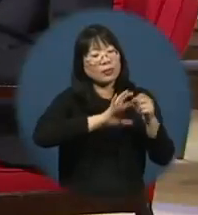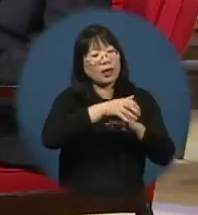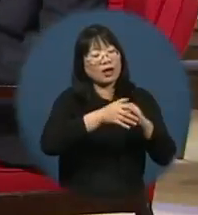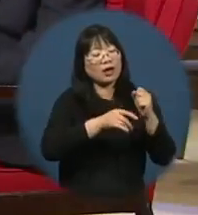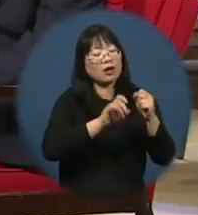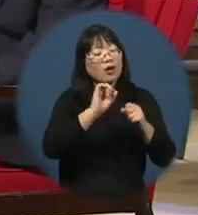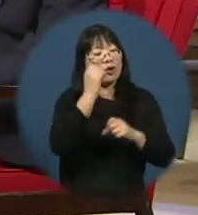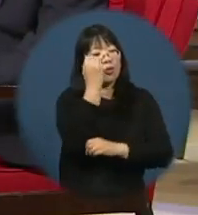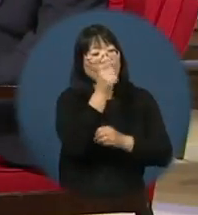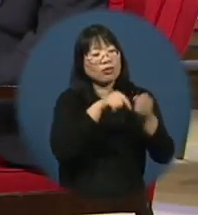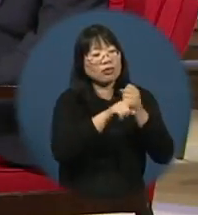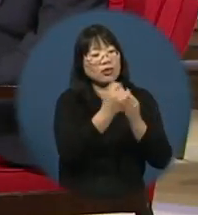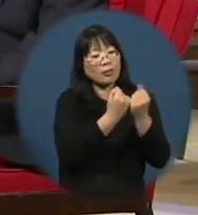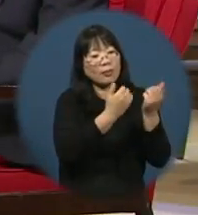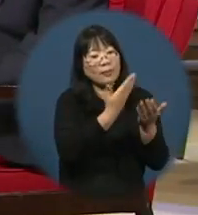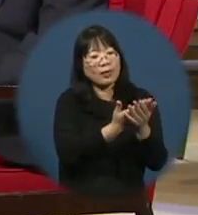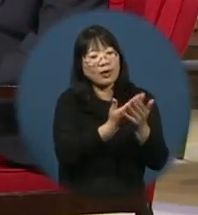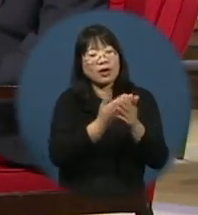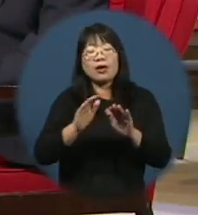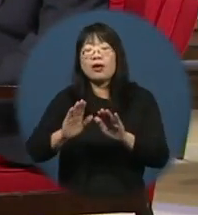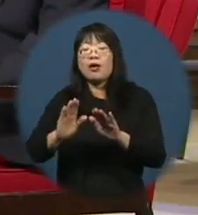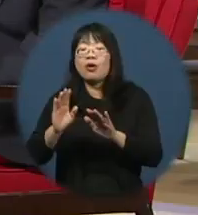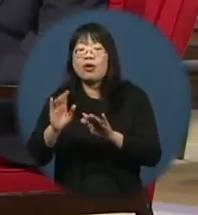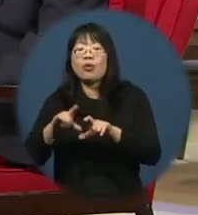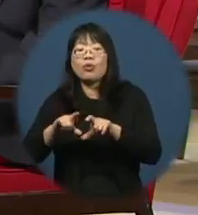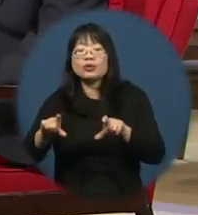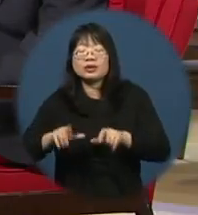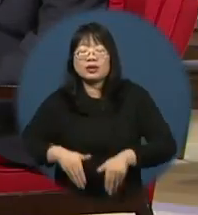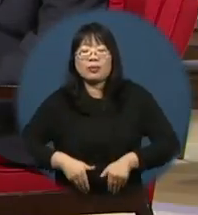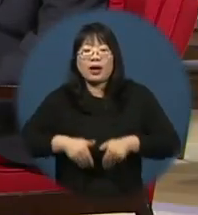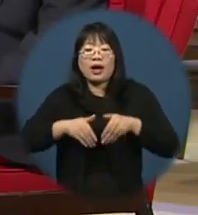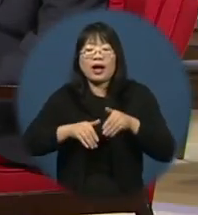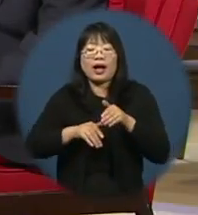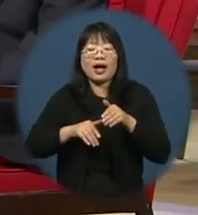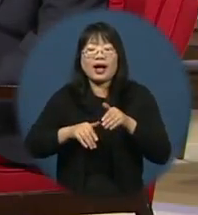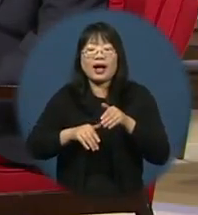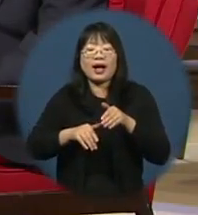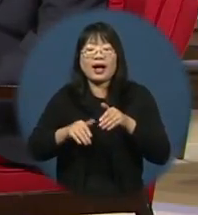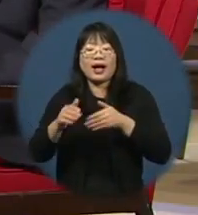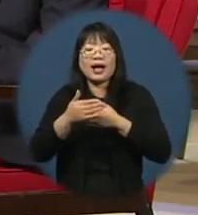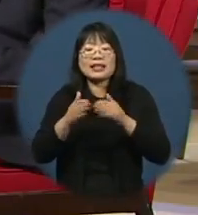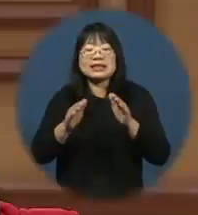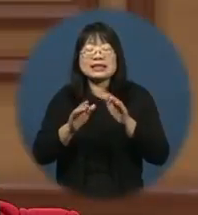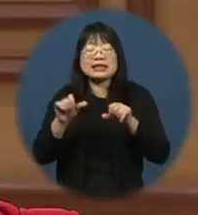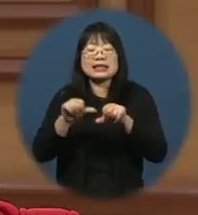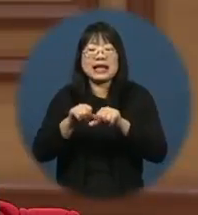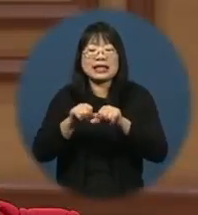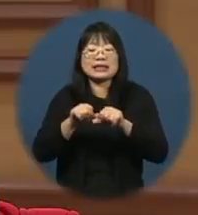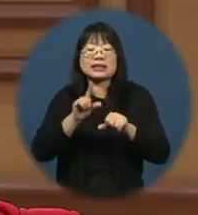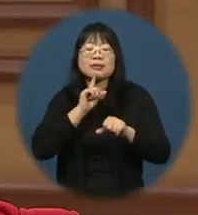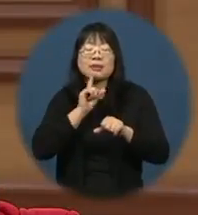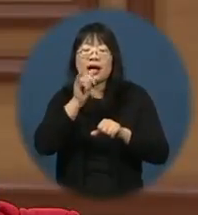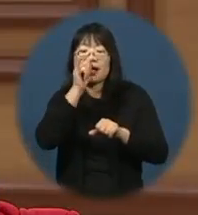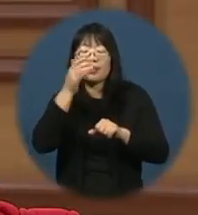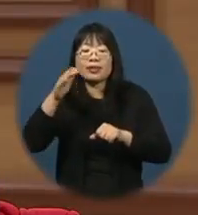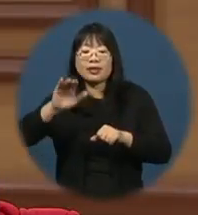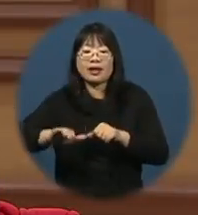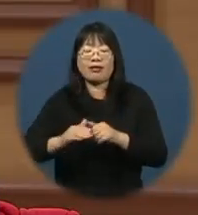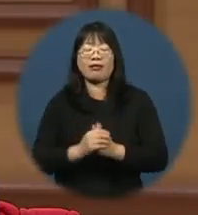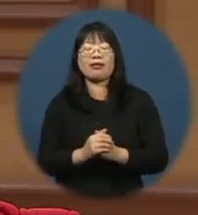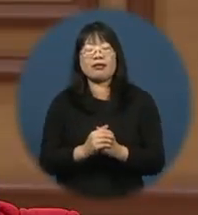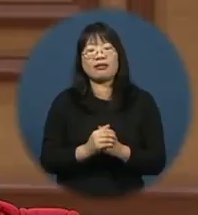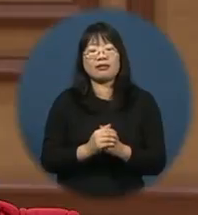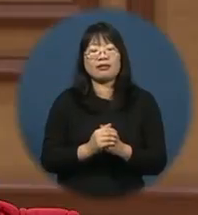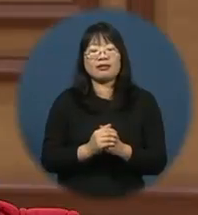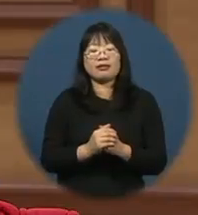흔히 온실기체라고 얘기하고 있습니다. 온실가스. 예, 온실기체, 온실가스라고 이야기를 하고